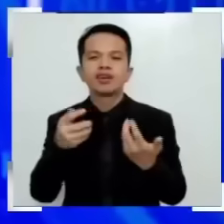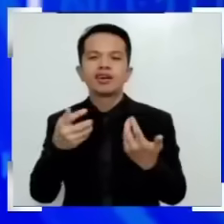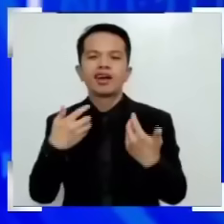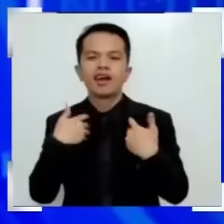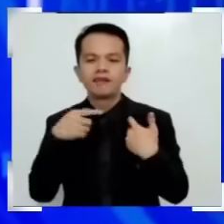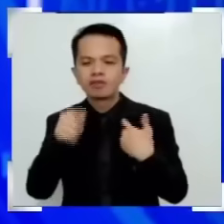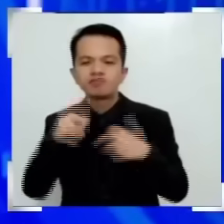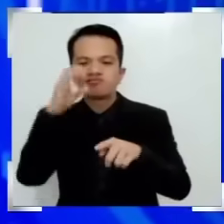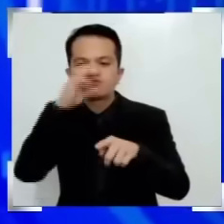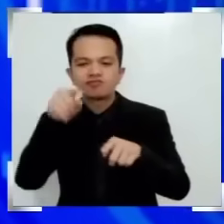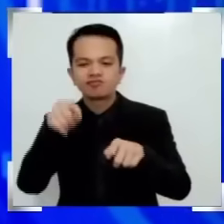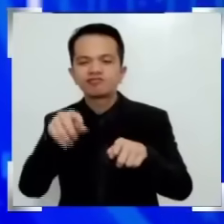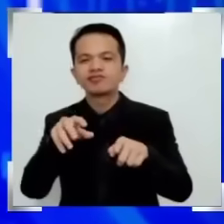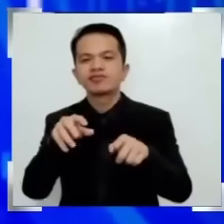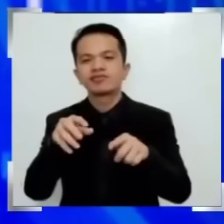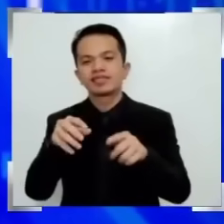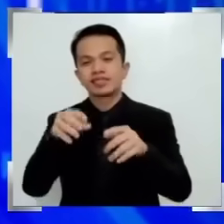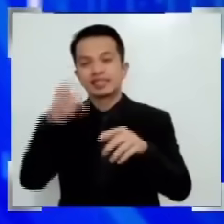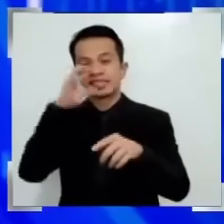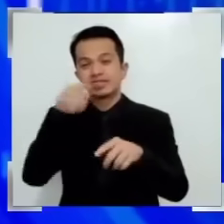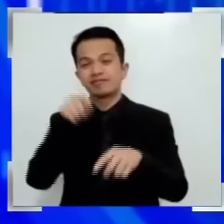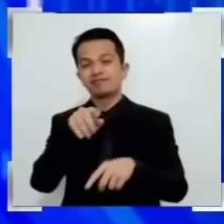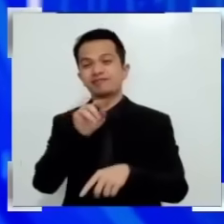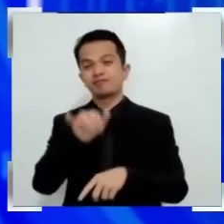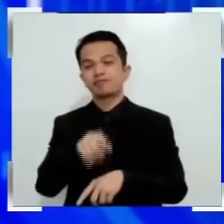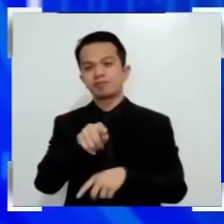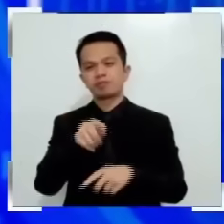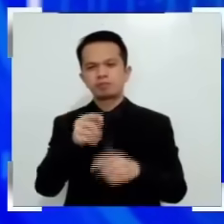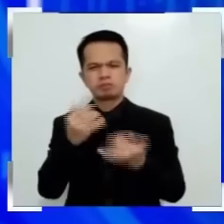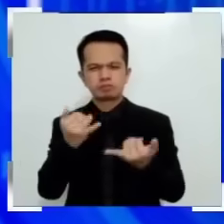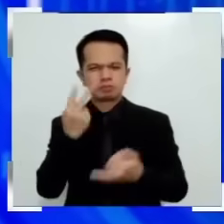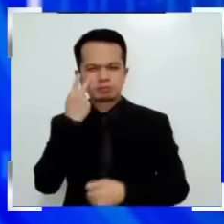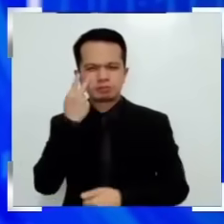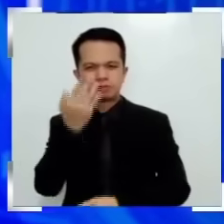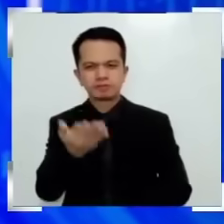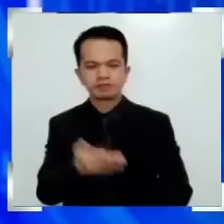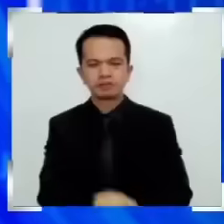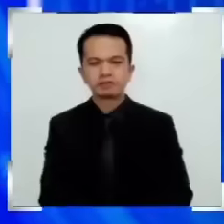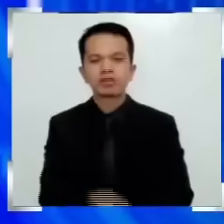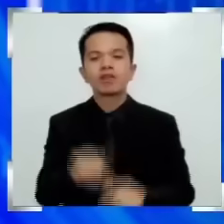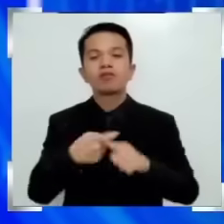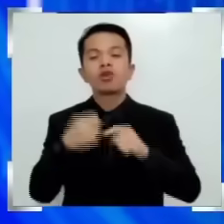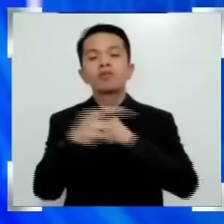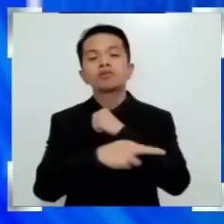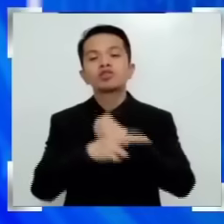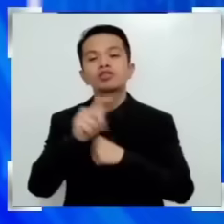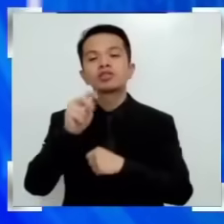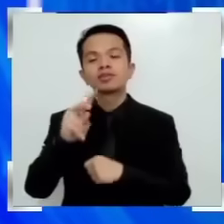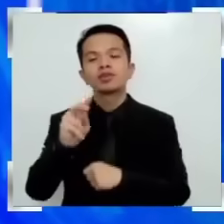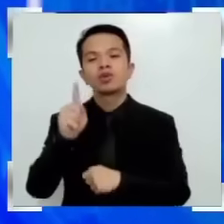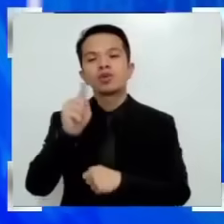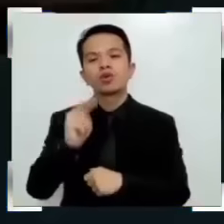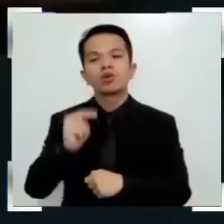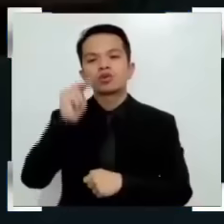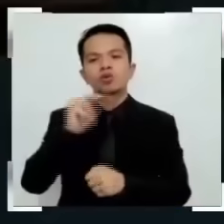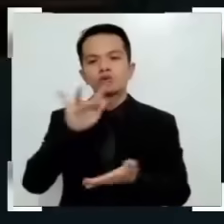raw ang pulisya ayon kay Guadis. At saksi, si Russell Simorio ng GMA Regional TV, 1 North Central Luzon.